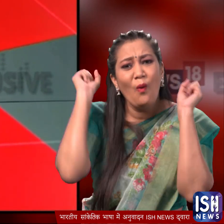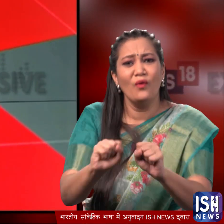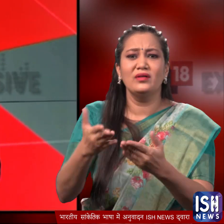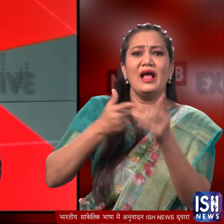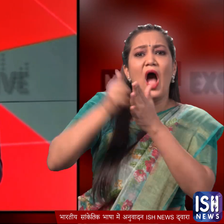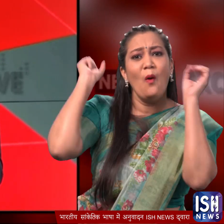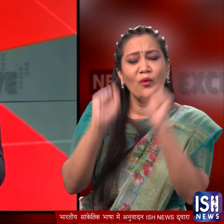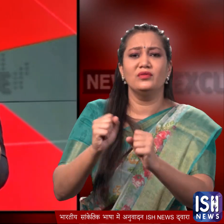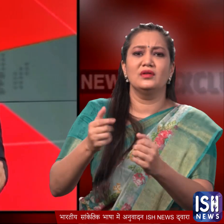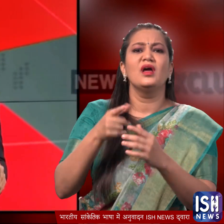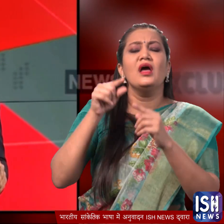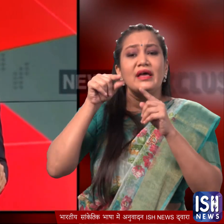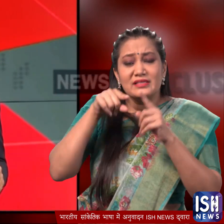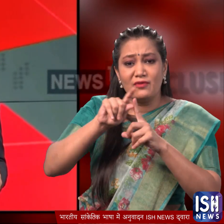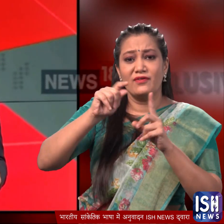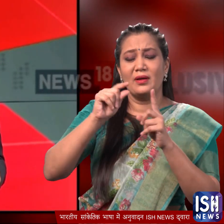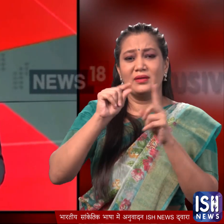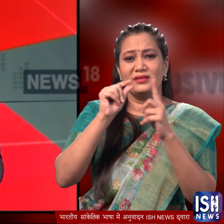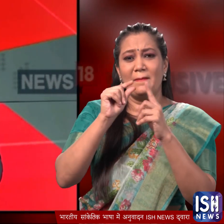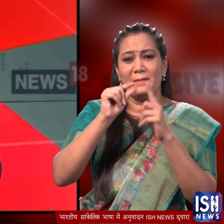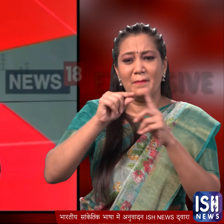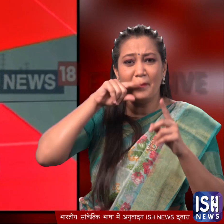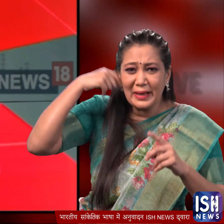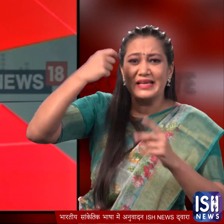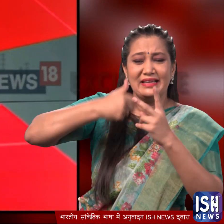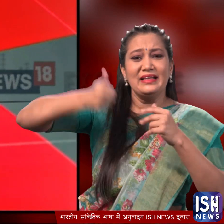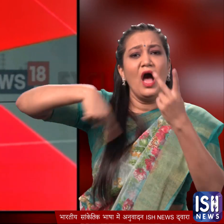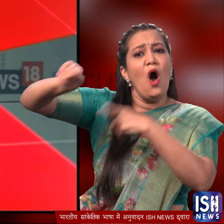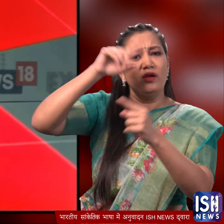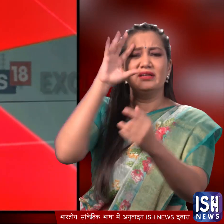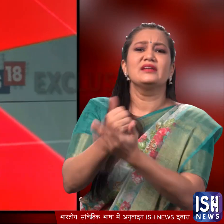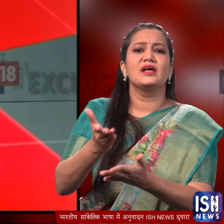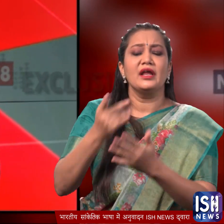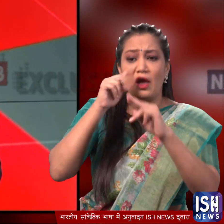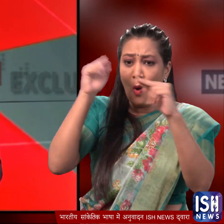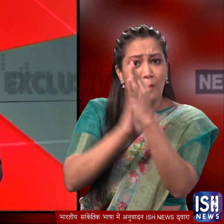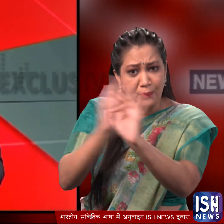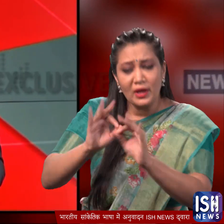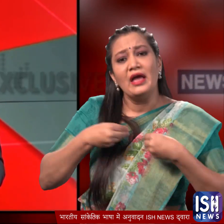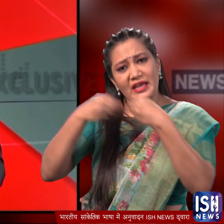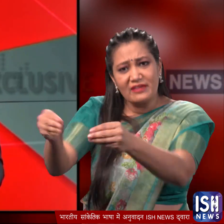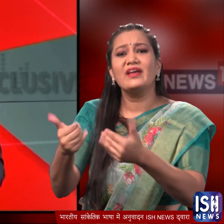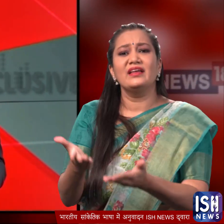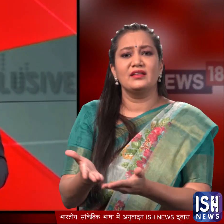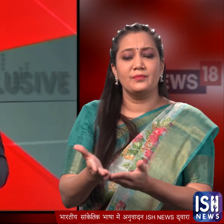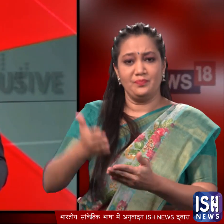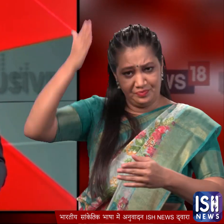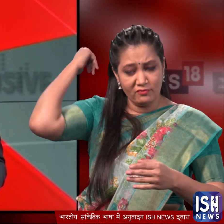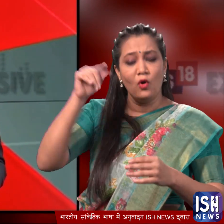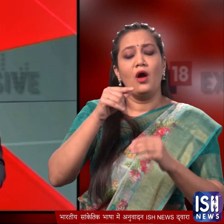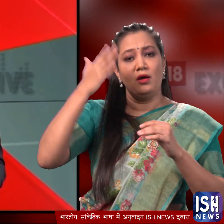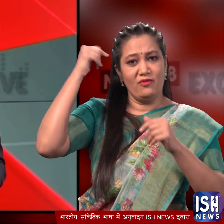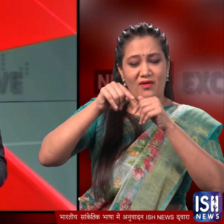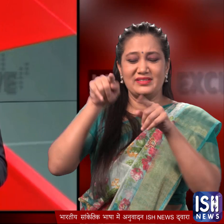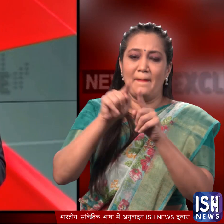है, जिसके बारे में पंचायत को अधिकार है कि वो किसी बेघर को घर बनाने के लिए जमीन दे सकती है। बताया जा रहा है कि कुछ दिन पहले गांव की